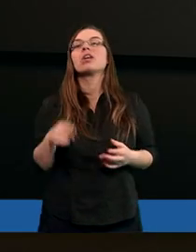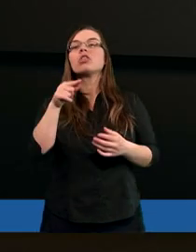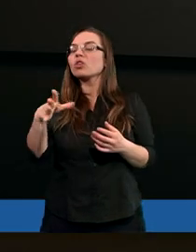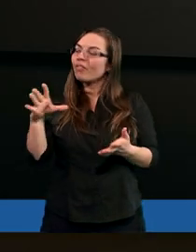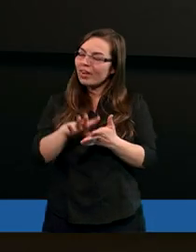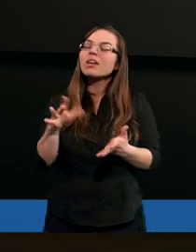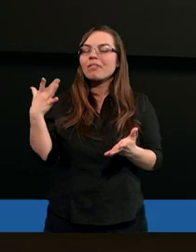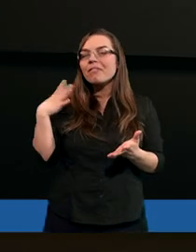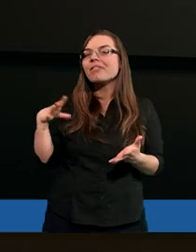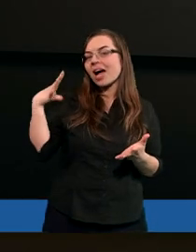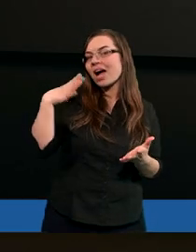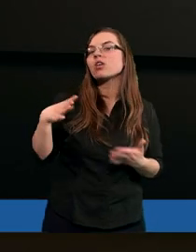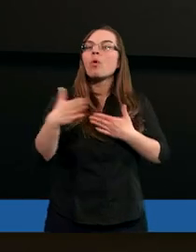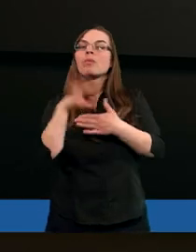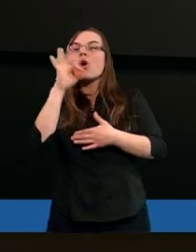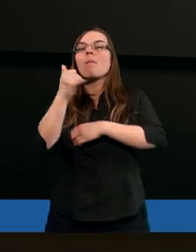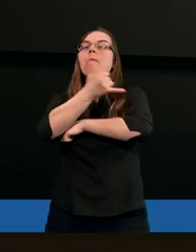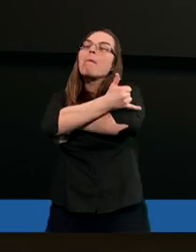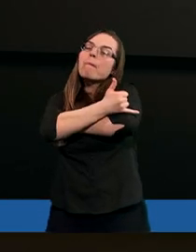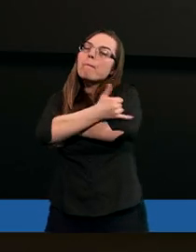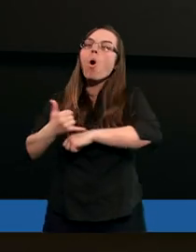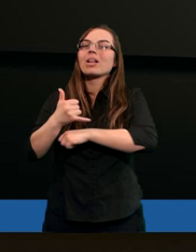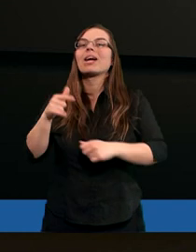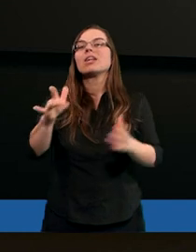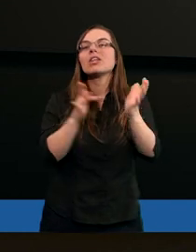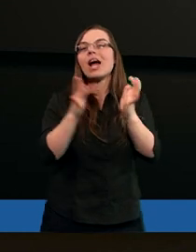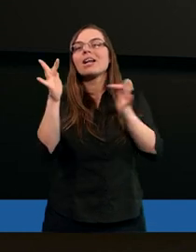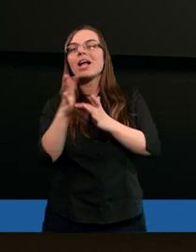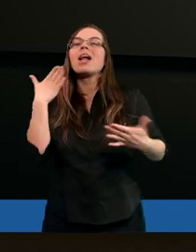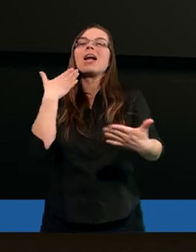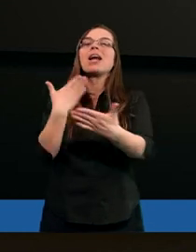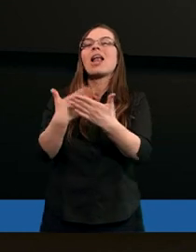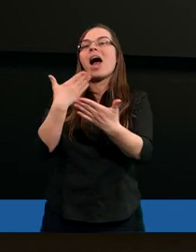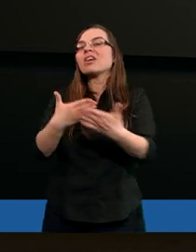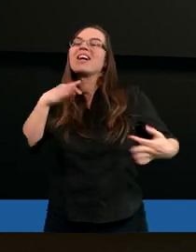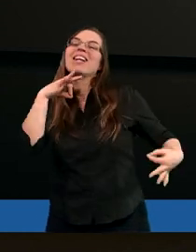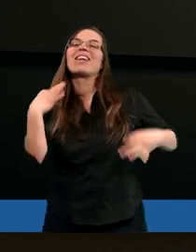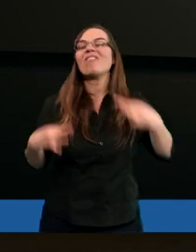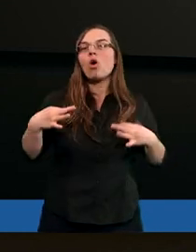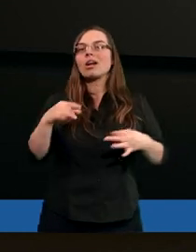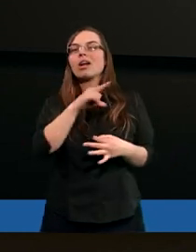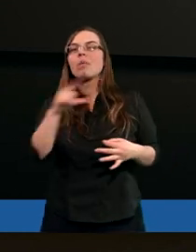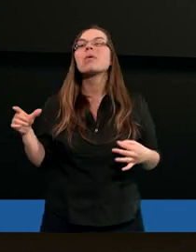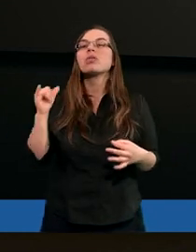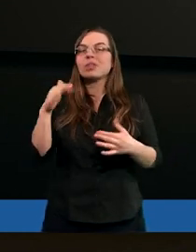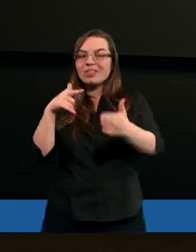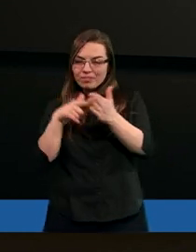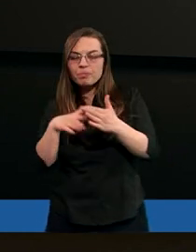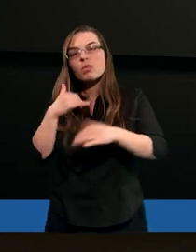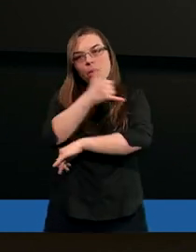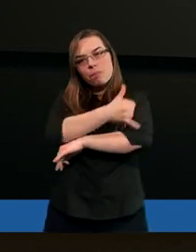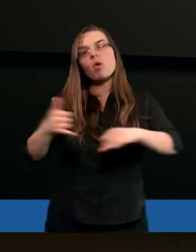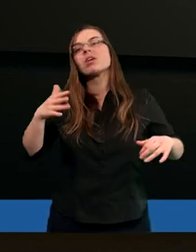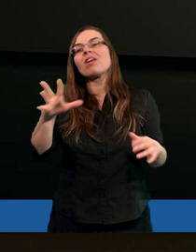I tam jeszcze warto przy okazji podkreślić, że Jezus Chrystus dlaczegoś zwątpił, czyli podkreśla, że